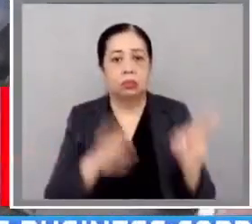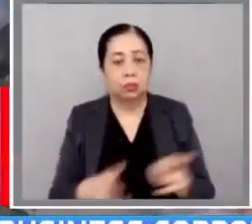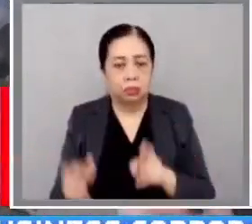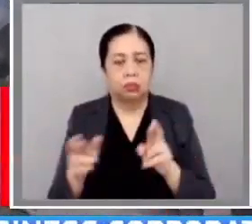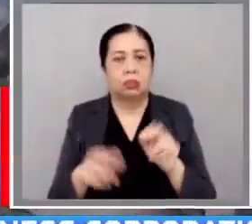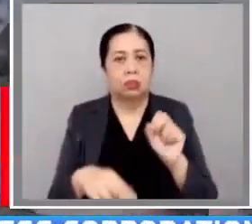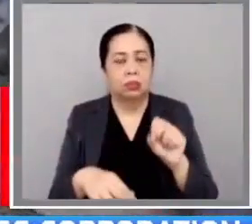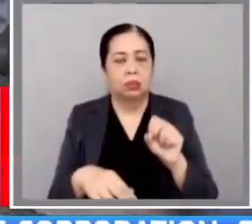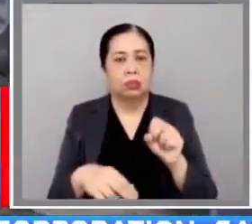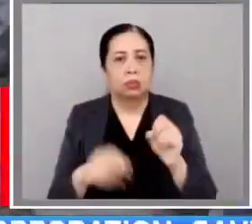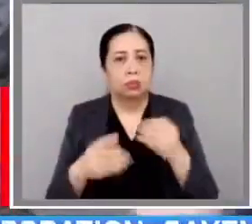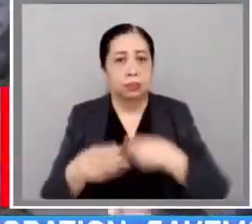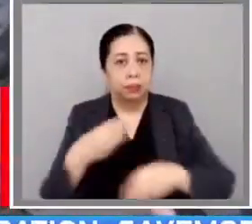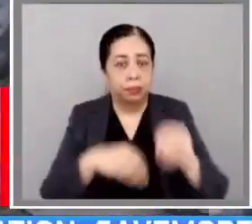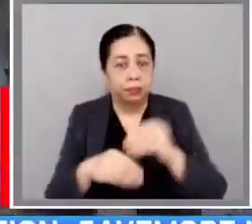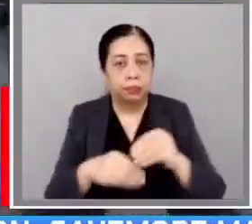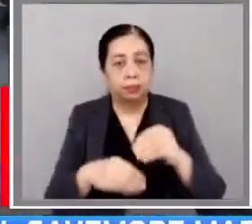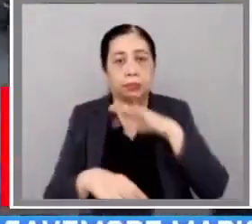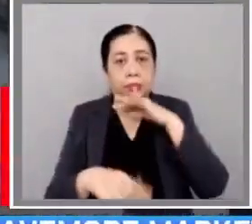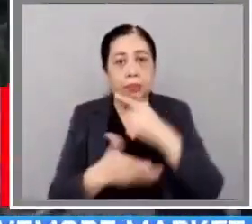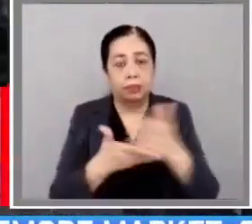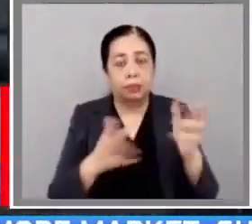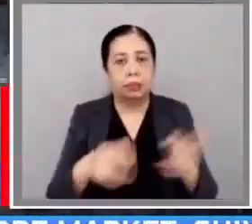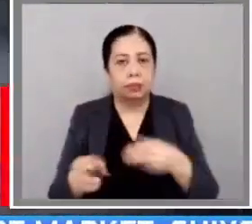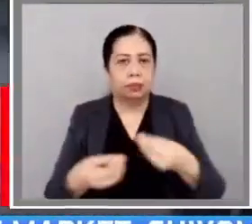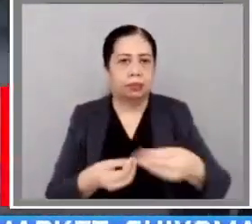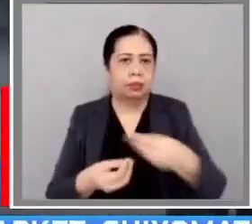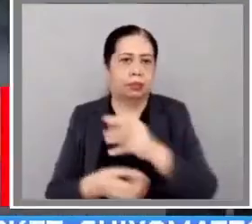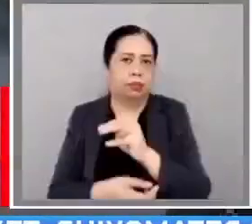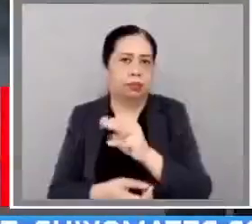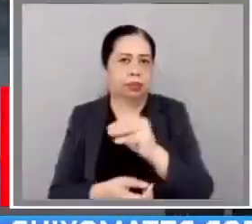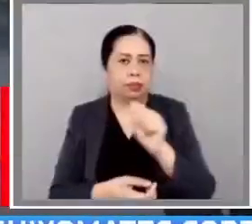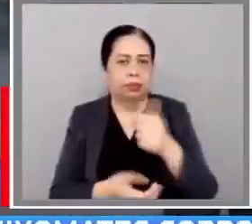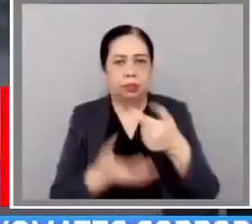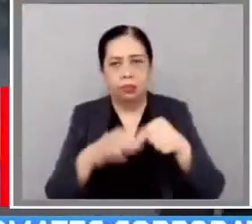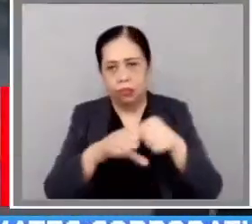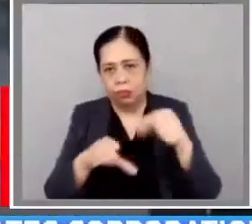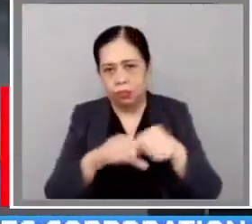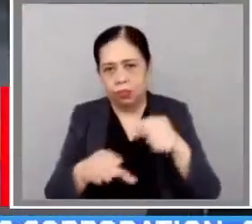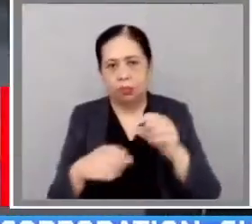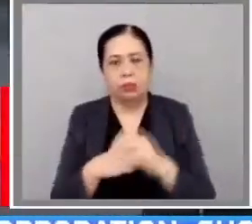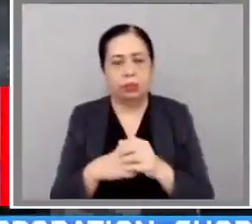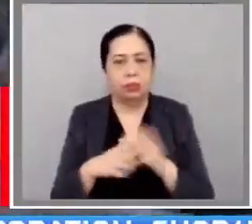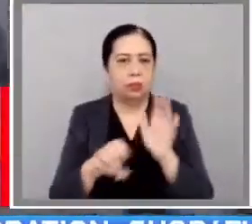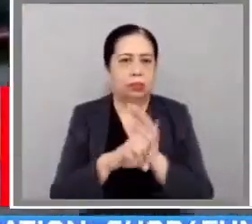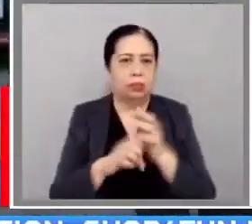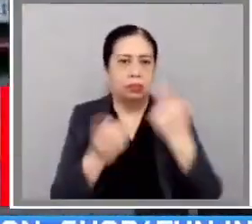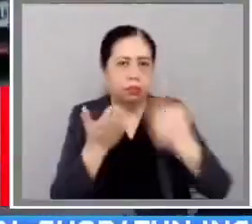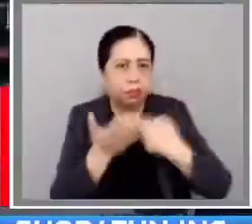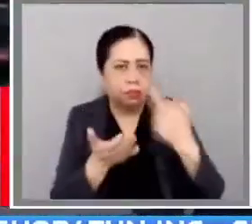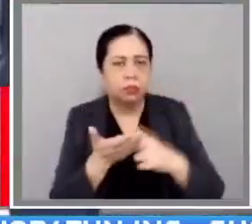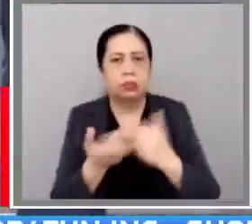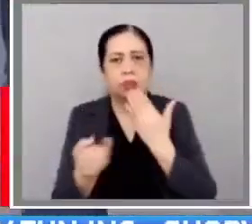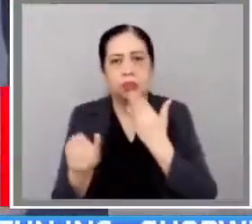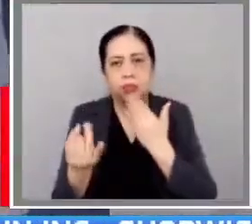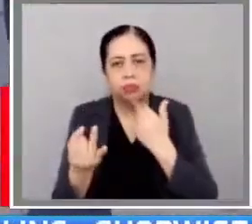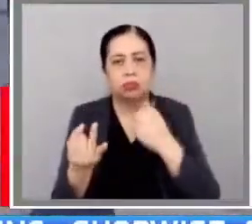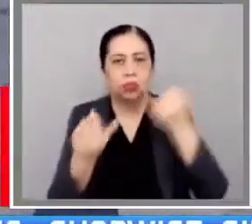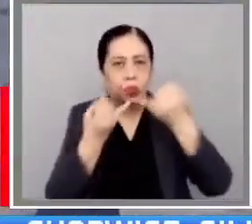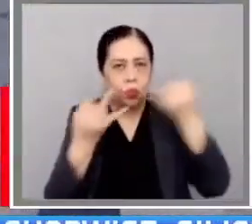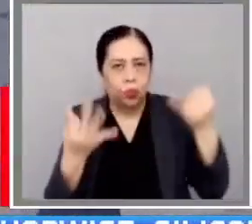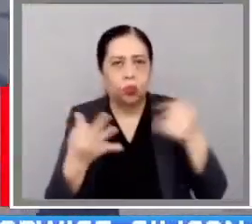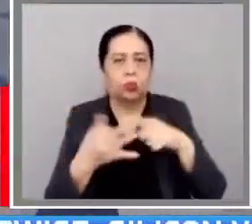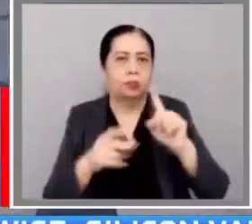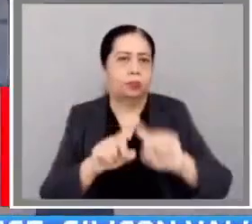Mav, kapalit ng mga basura ay namimigay ang MMDA ng mga grocery items gaya ng bigas, asukal, noodles at iba